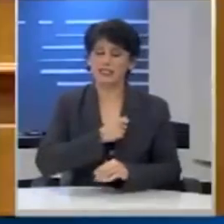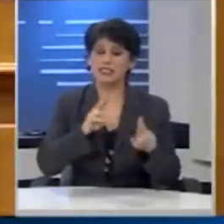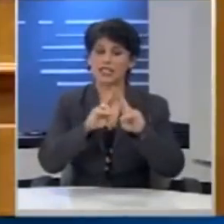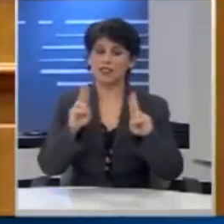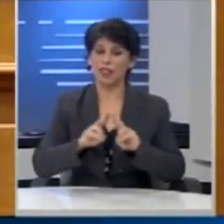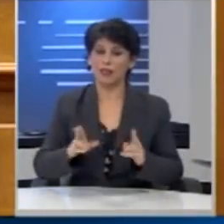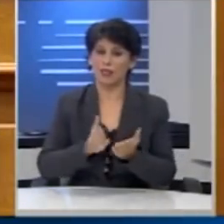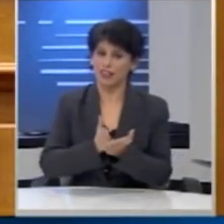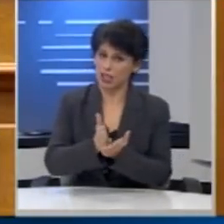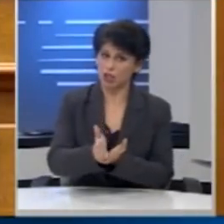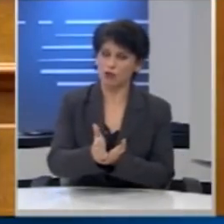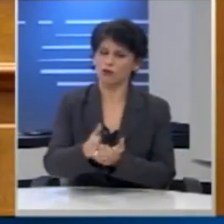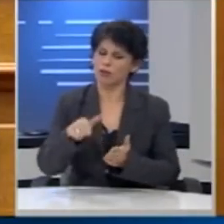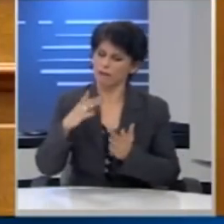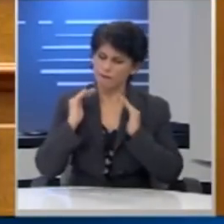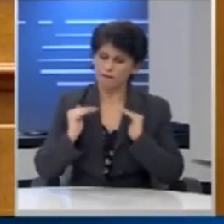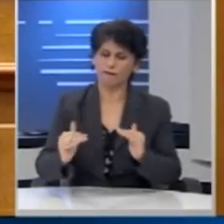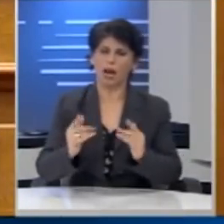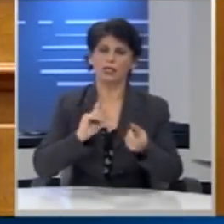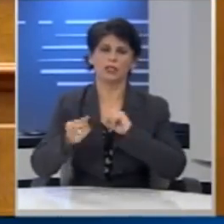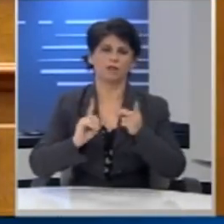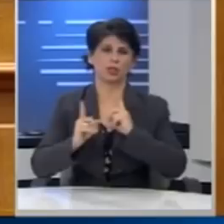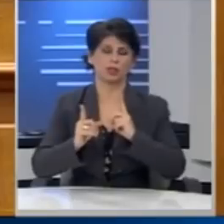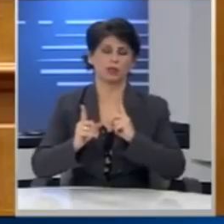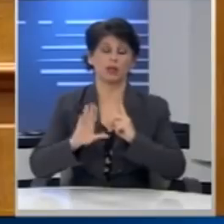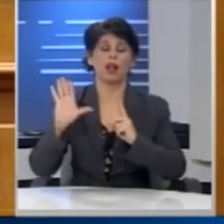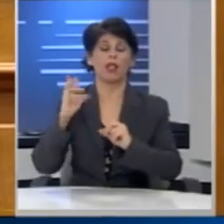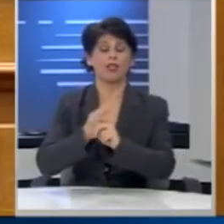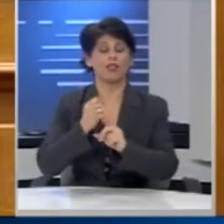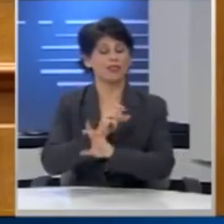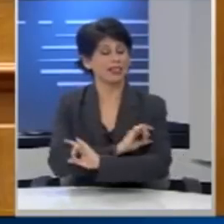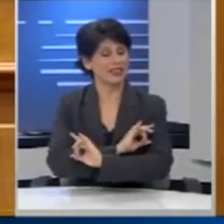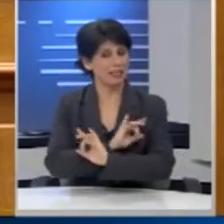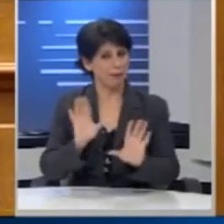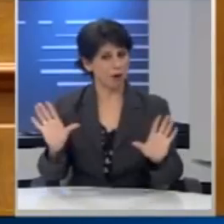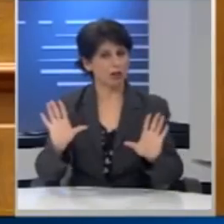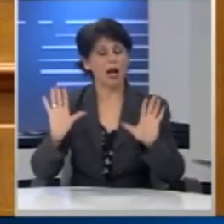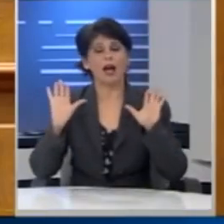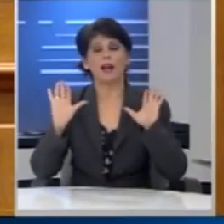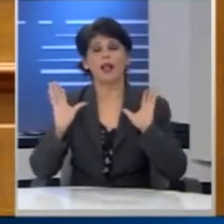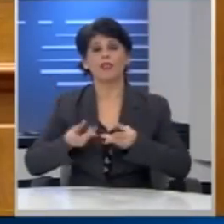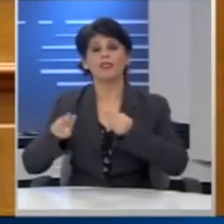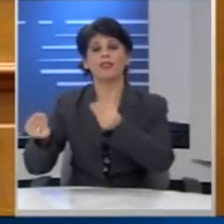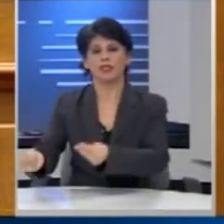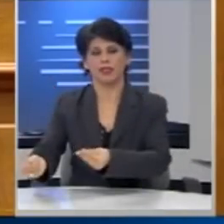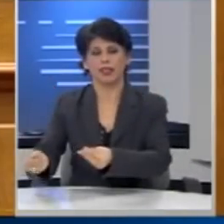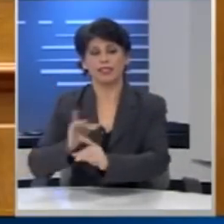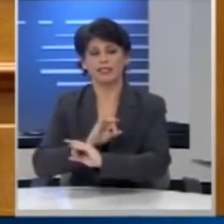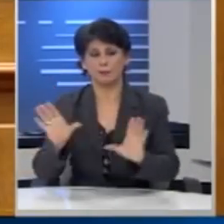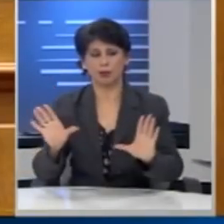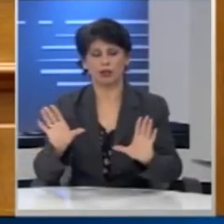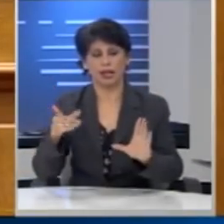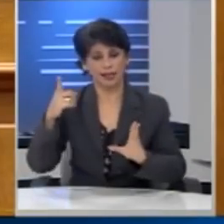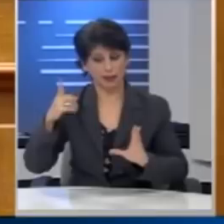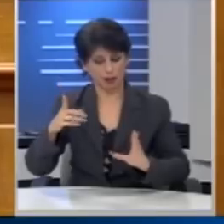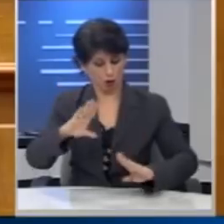δίκαιο και στις ισχύουσες συμφωνίες. Δεν διεκδικεί τίποτα, αλλά δεν εκχωρεί και τίποτα.